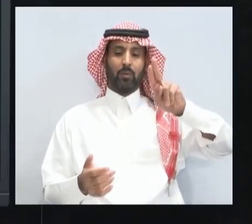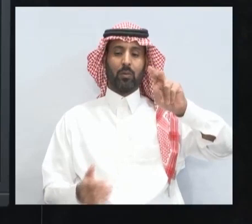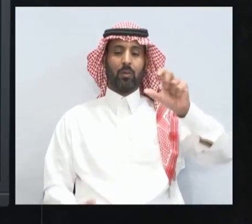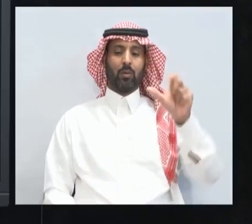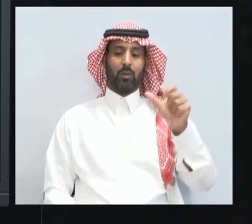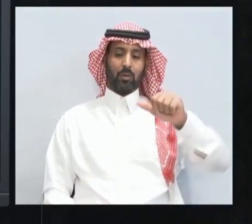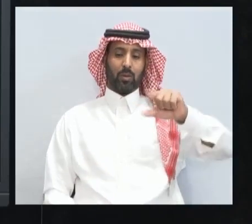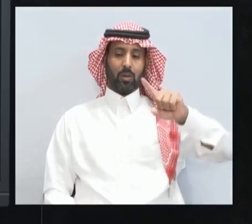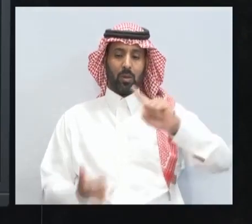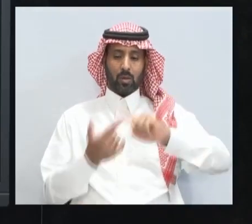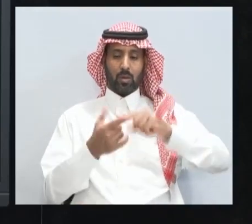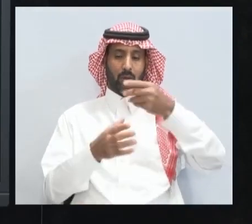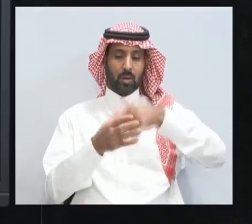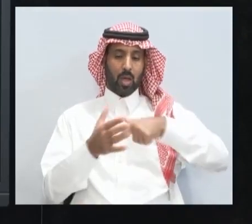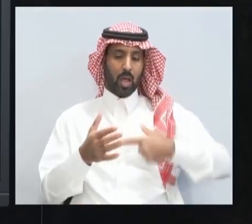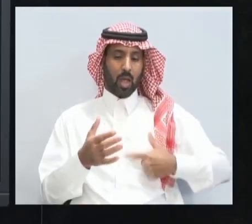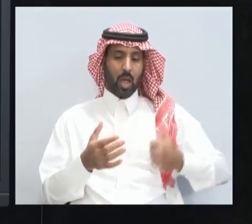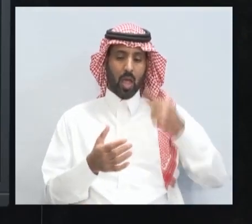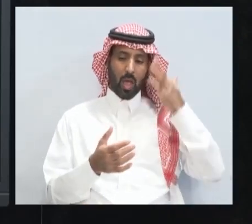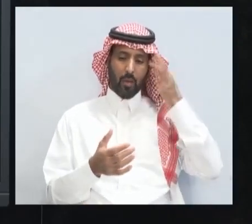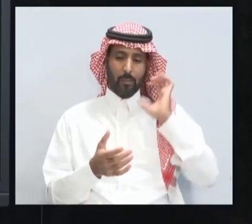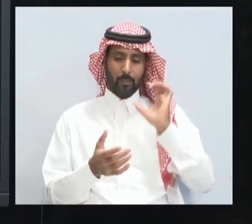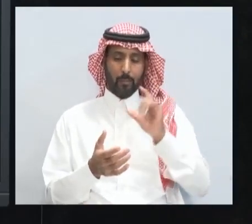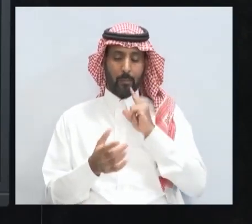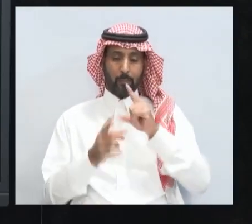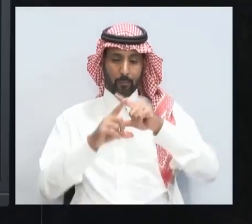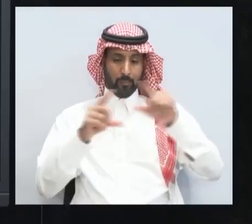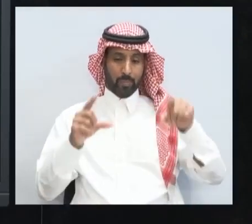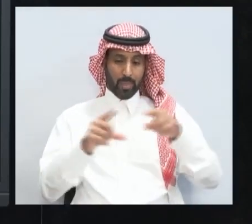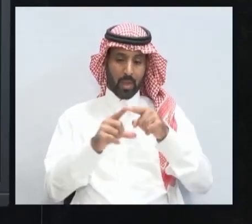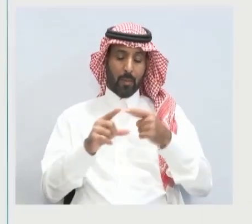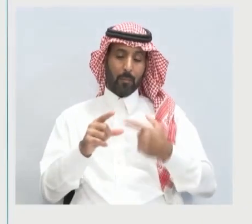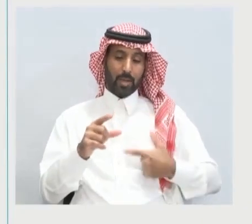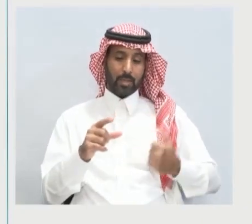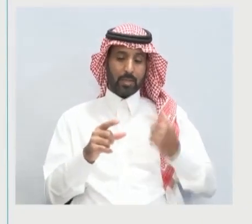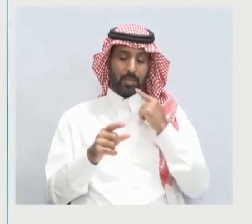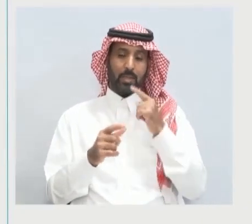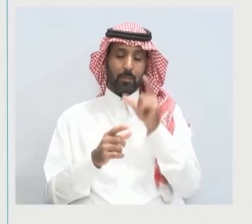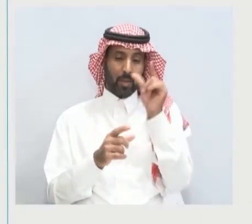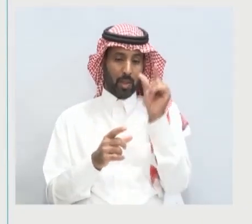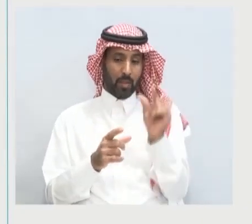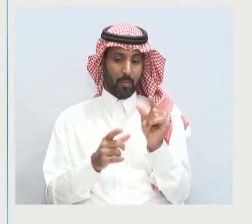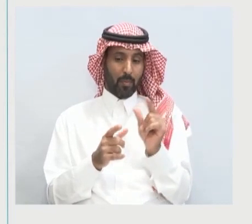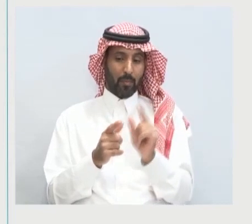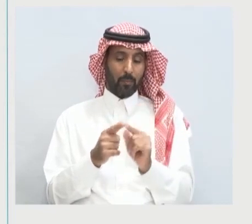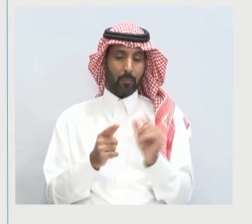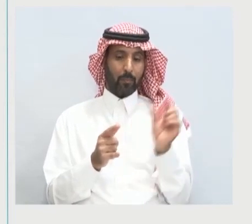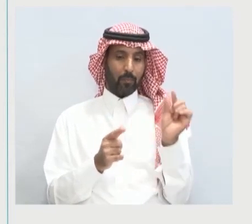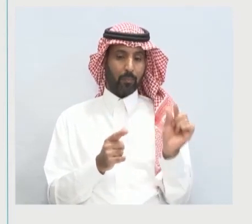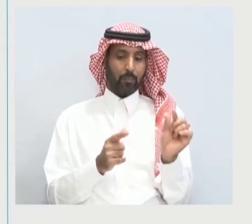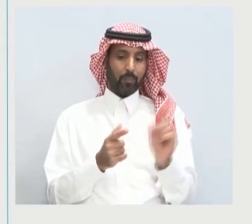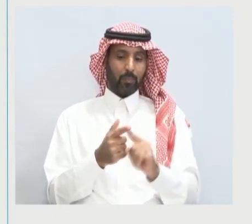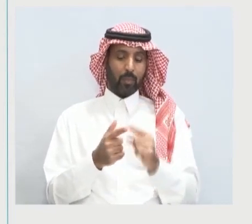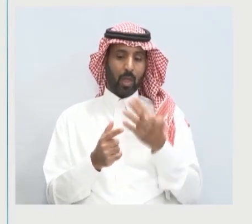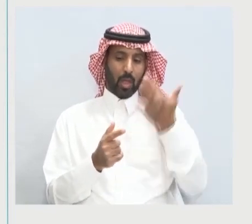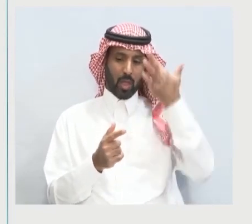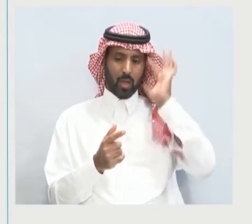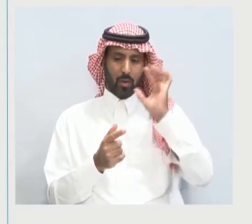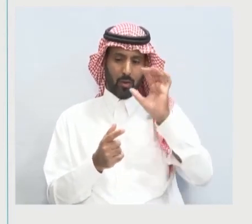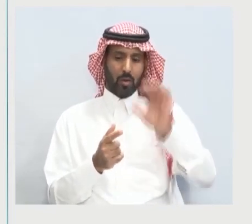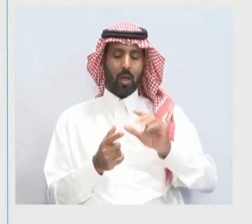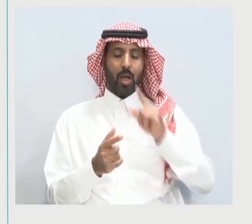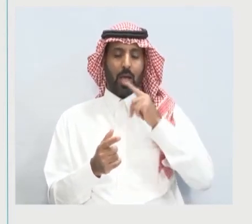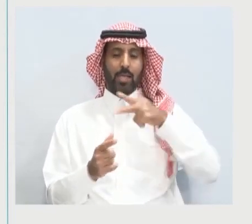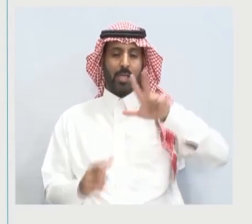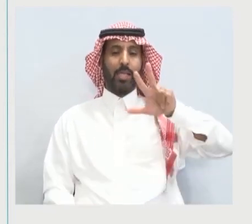نكتب اسم للمصنف في مربع نص اسم الملف على سبيل المثال نختار قائمه